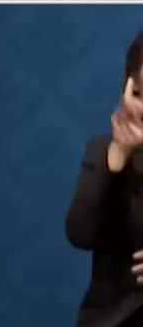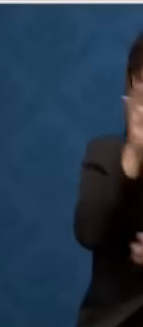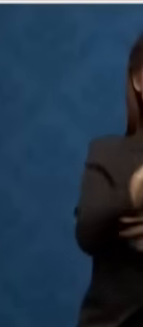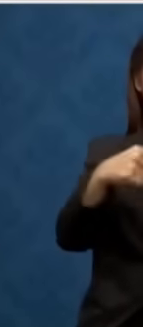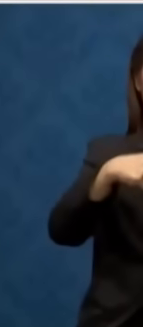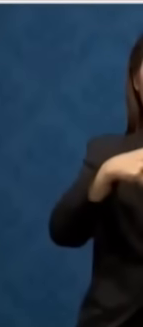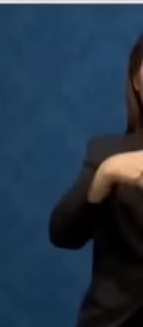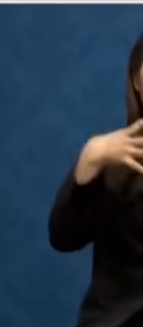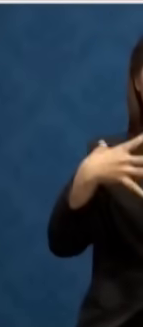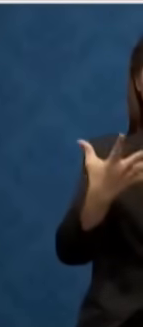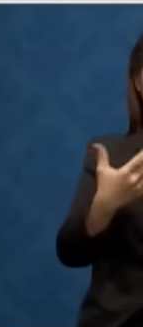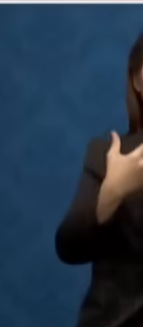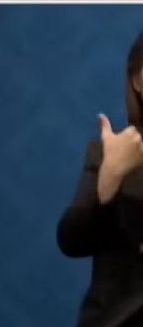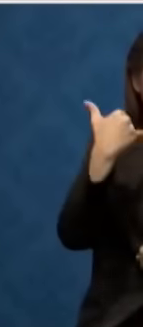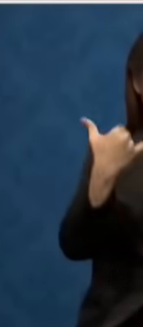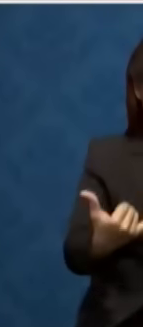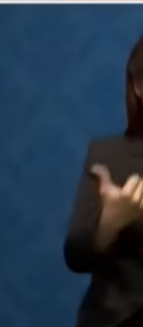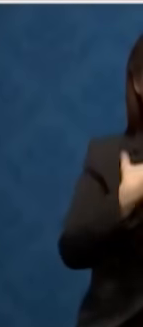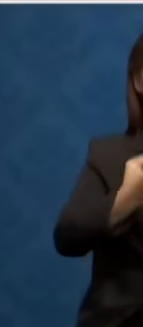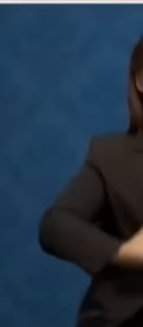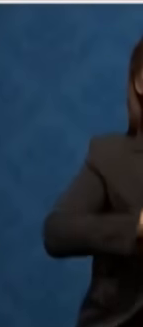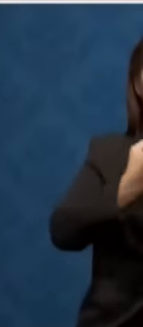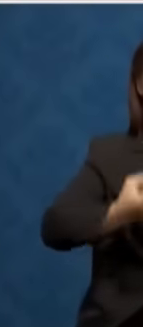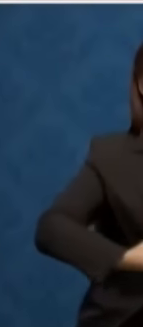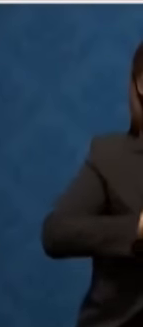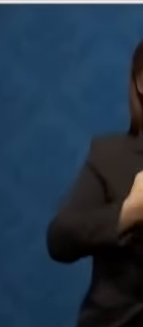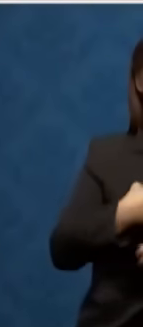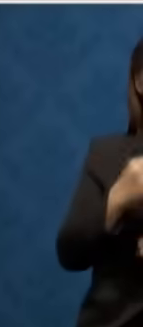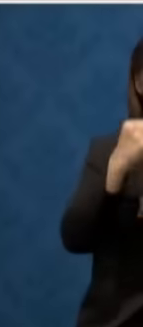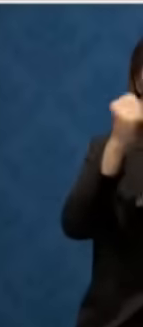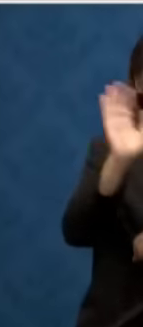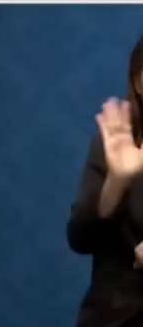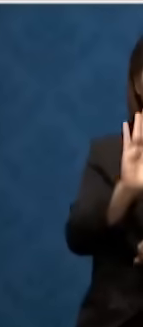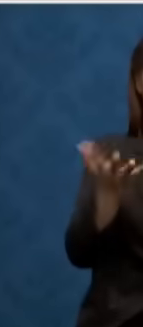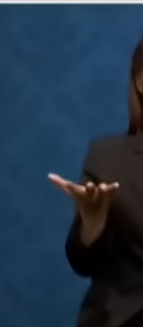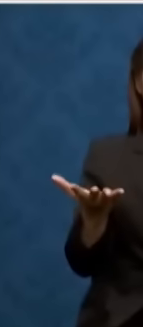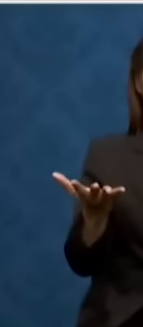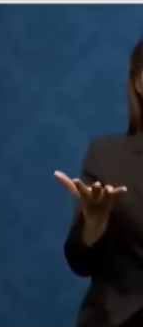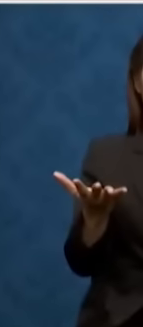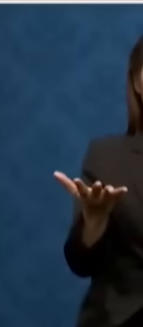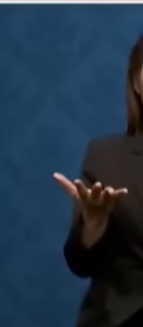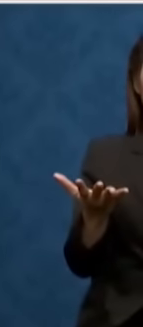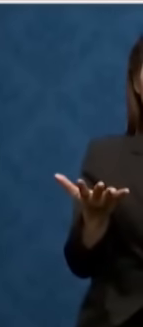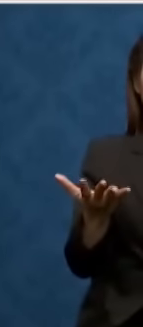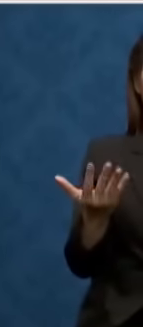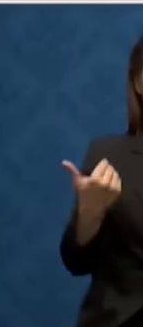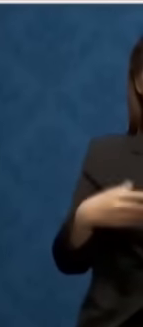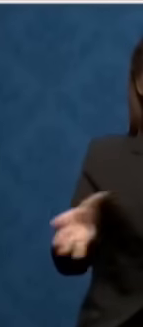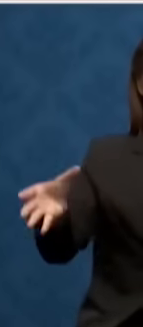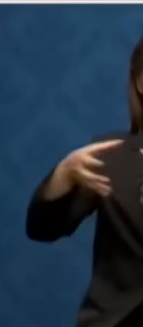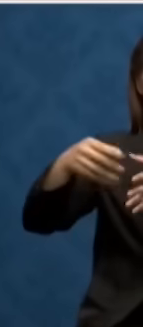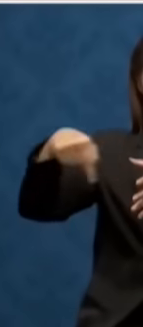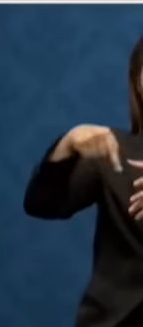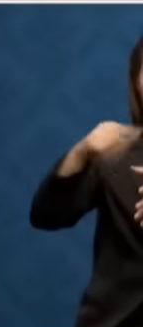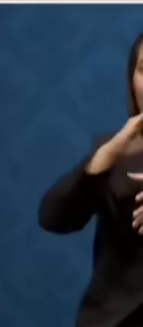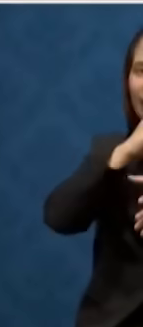ซึ่งท่านกำลังอภิปรายอยู่ถือว่าเป็นการอภิปรายไม่ใช่เป็นการประท้วงผิดข้อบังคับนะครับแล้วก็อีกฝ่ายหนึ่งถ้า